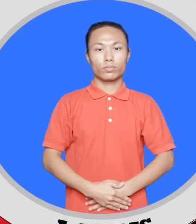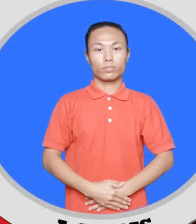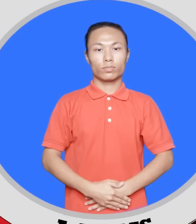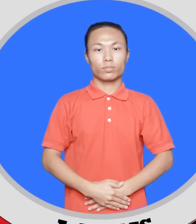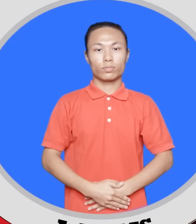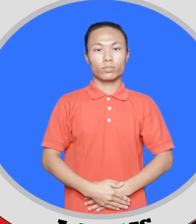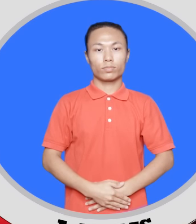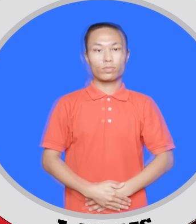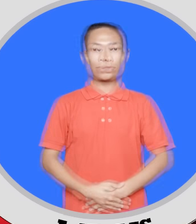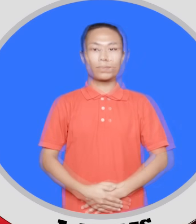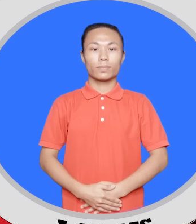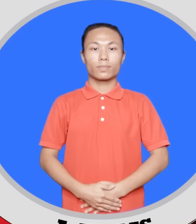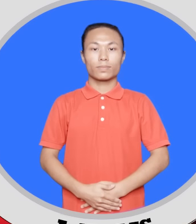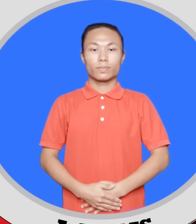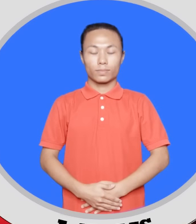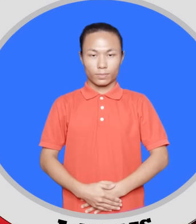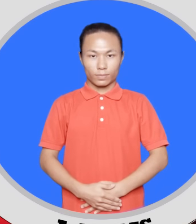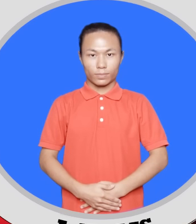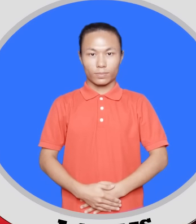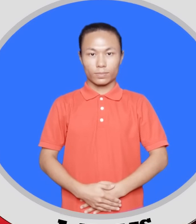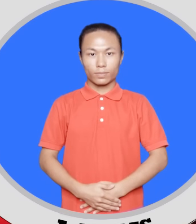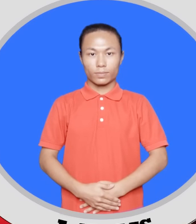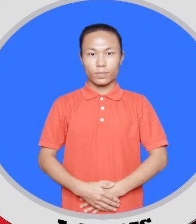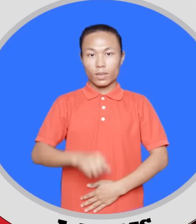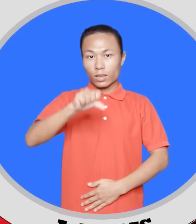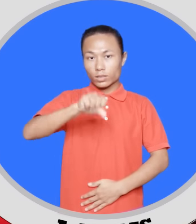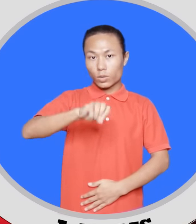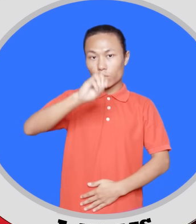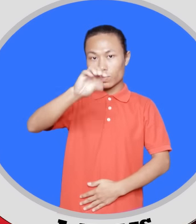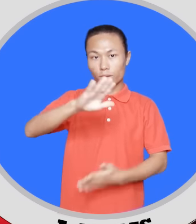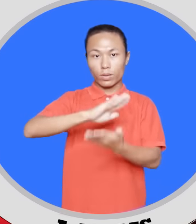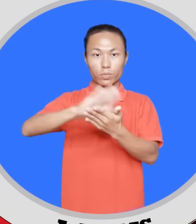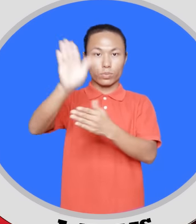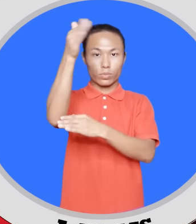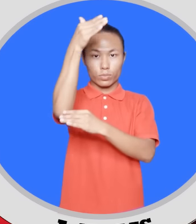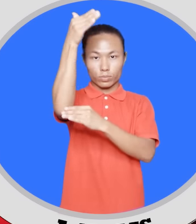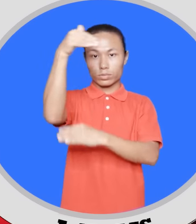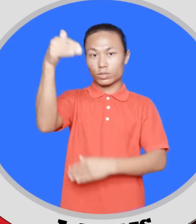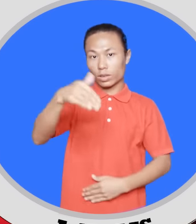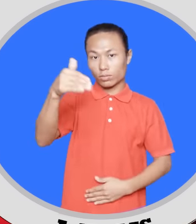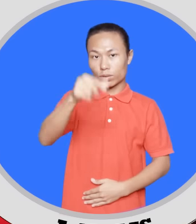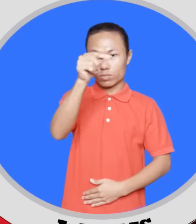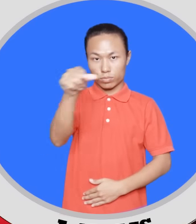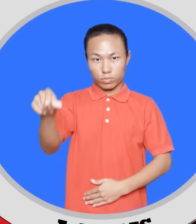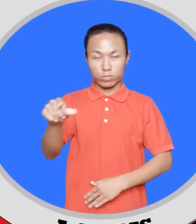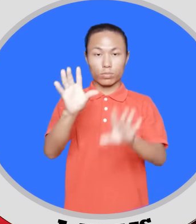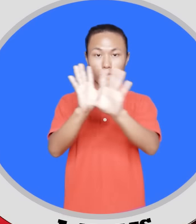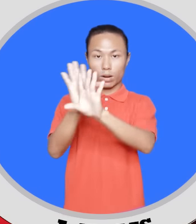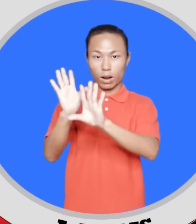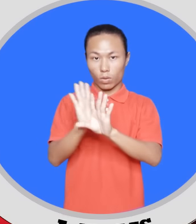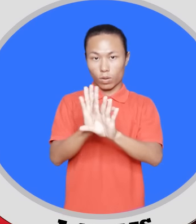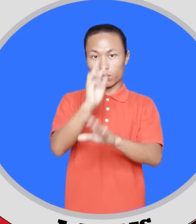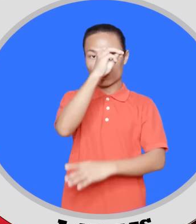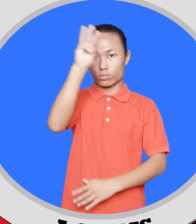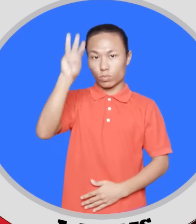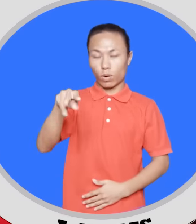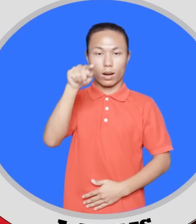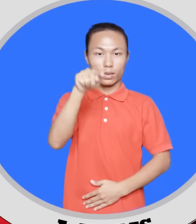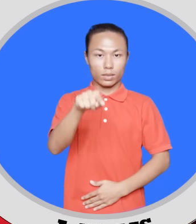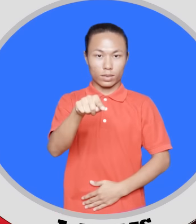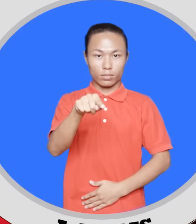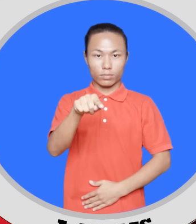ဝပေးထားတယ်လို့ဆိုပါရယ်အလင်းဝင်လာရောက်သူတွေကို စုဝေချင်းမြင့်ချင်းဆိုင်ရာပြဋ္ဌာန်းချက်တွေမှာတတ်သားအ